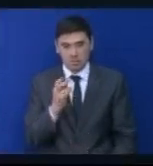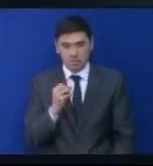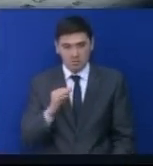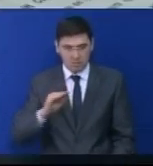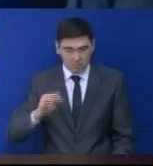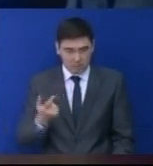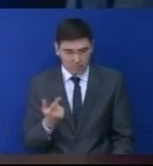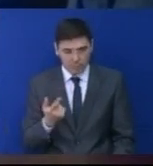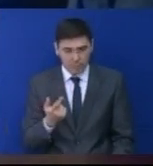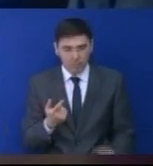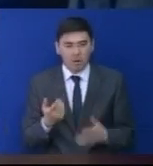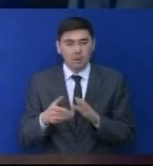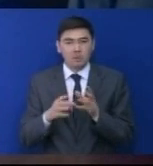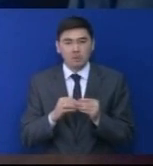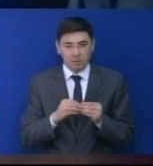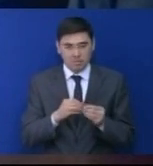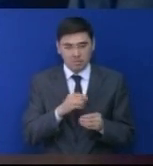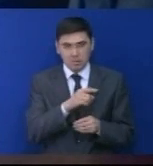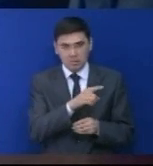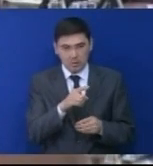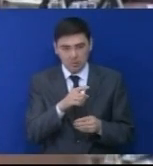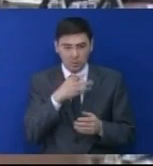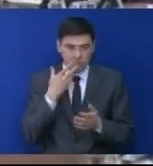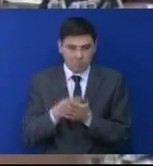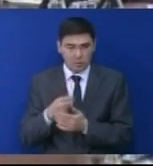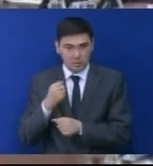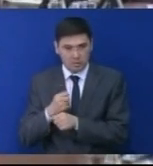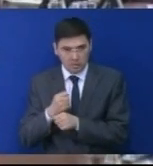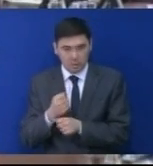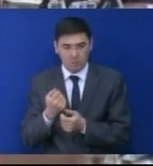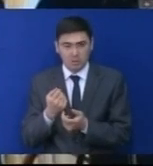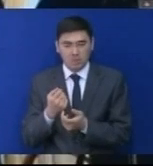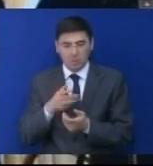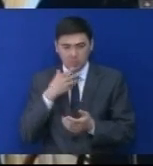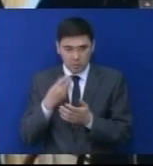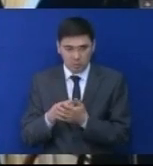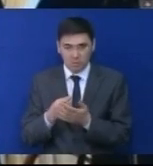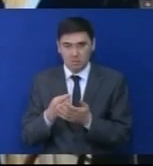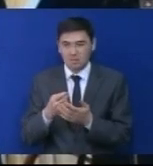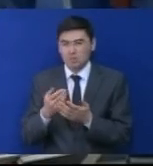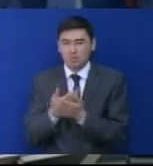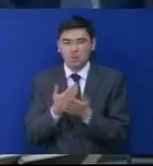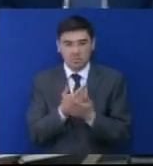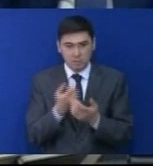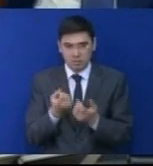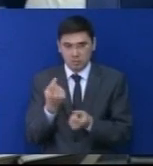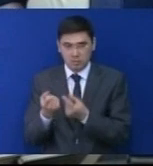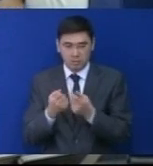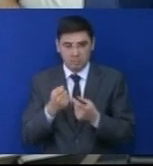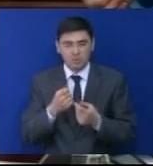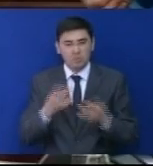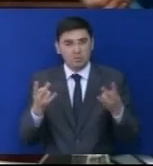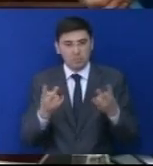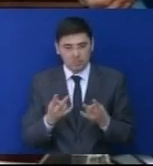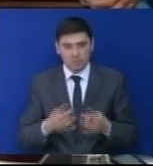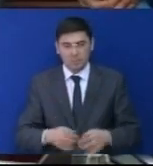мәселе. Бұны жете түсінетін үкімет басшысы өзіміздегі өндірістің тасын өрге домалатудың жаңа тетіктерін жүзеге асыруды тапсырды. Ғабит